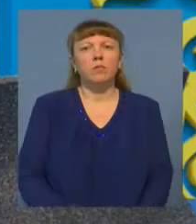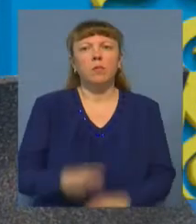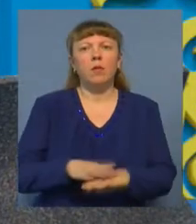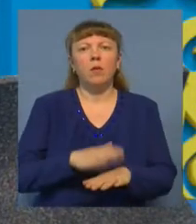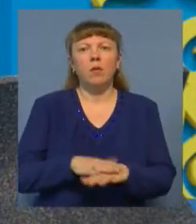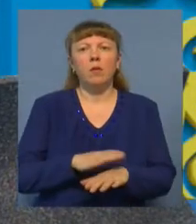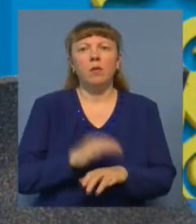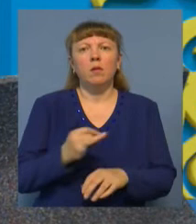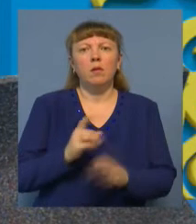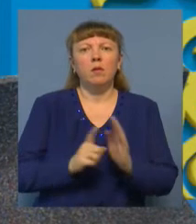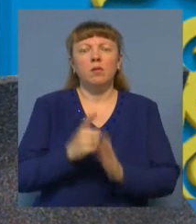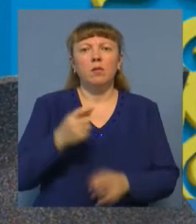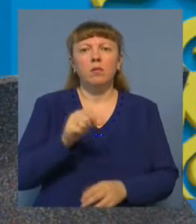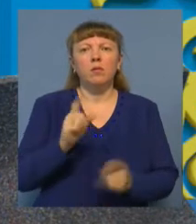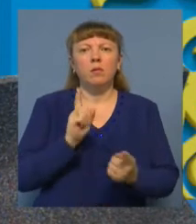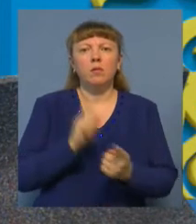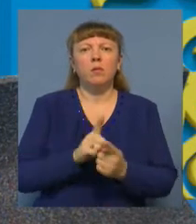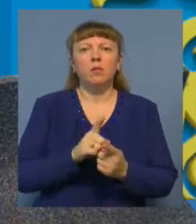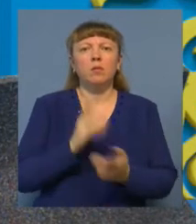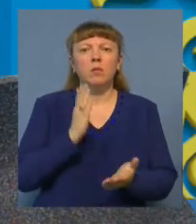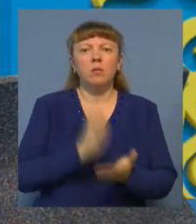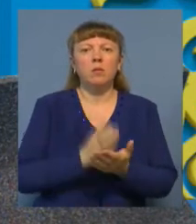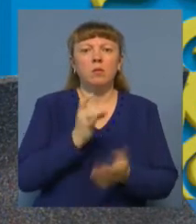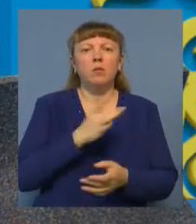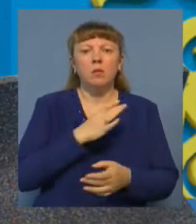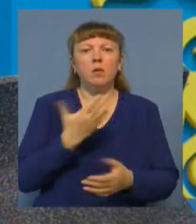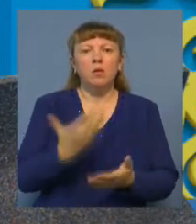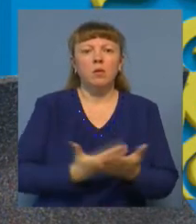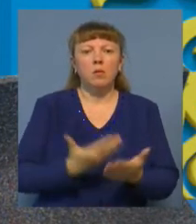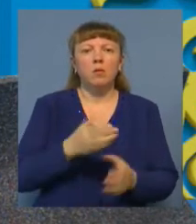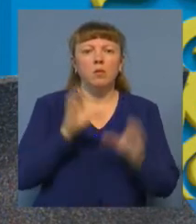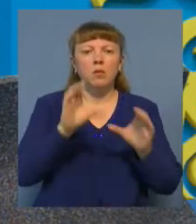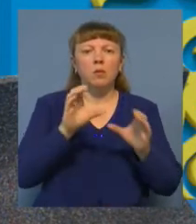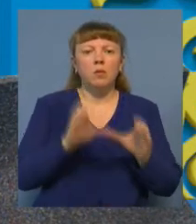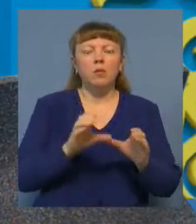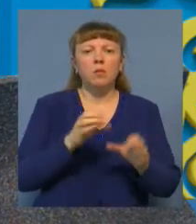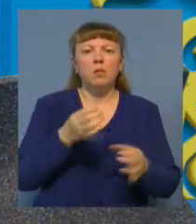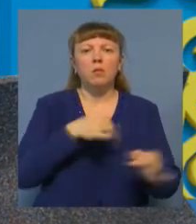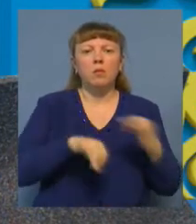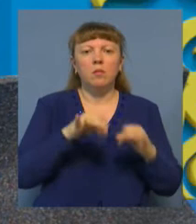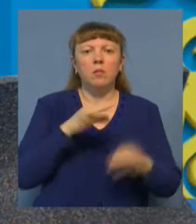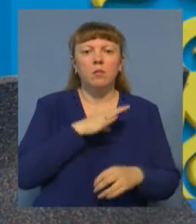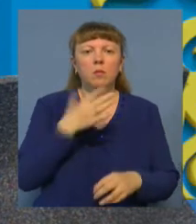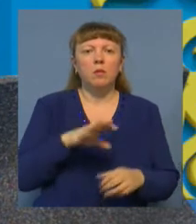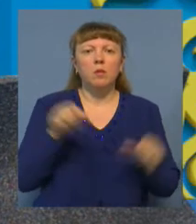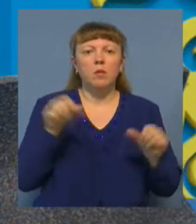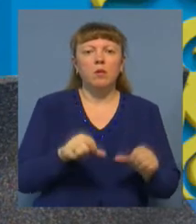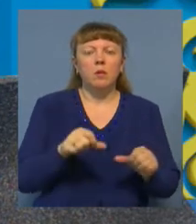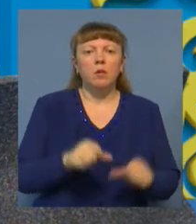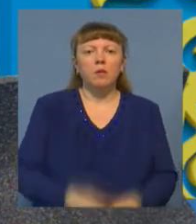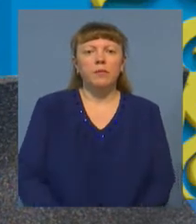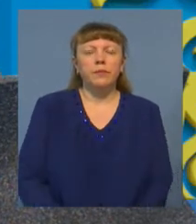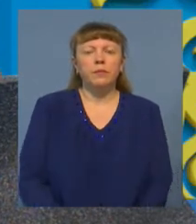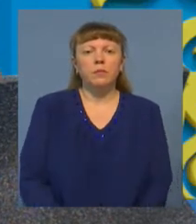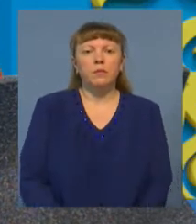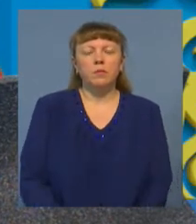Добрый вечер. Как обычно, в начале недели мы встречаемся с вами в прямом эфире программы «Опираясь на закон», в которой говорим о доступности правосудия.